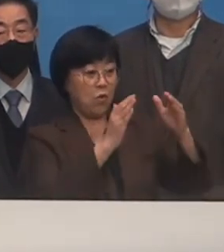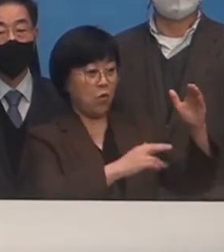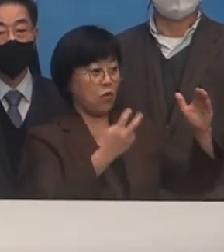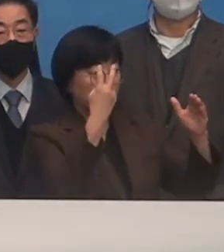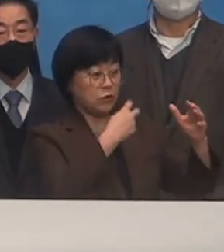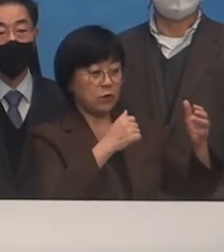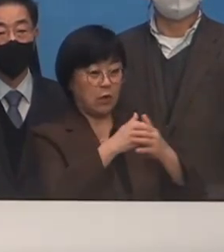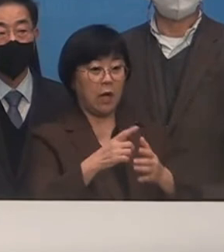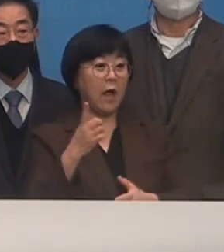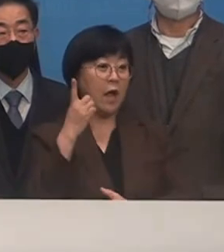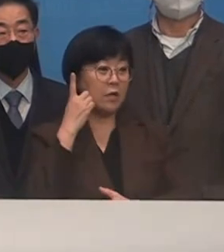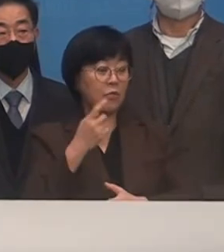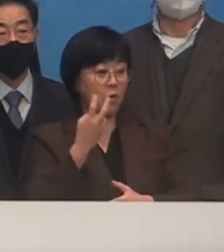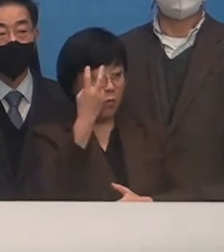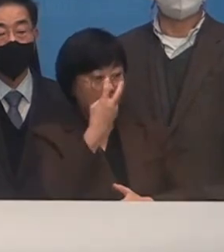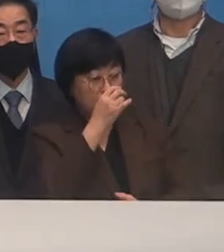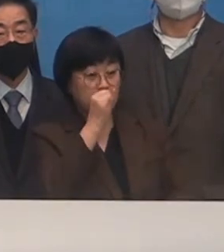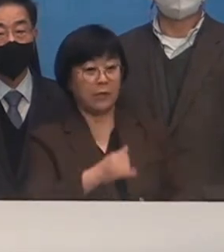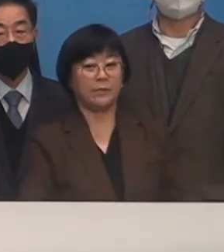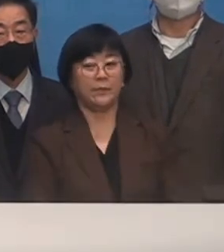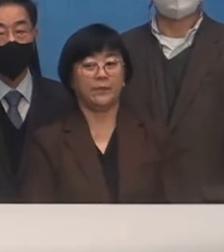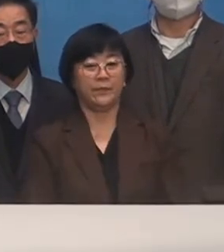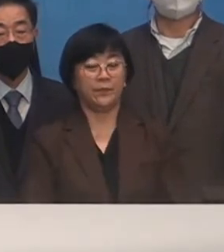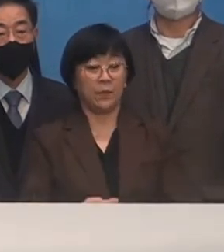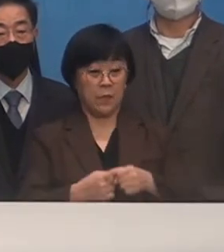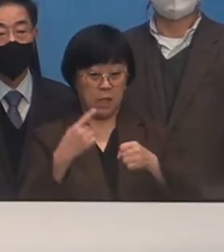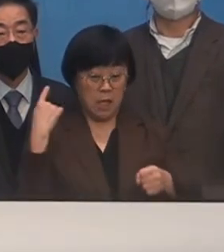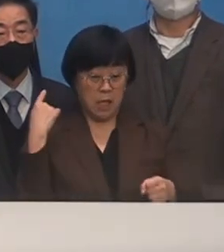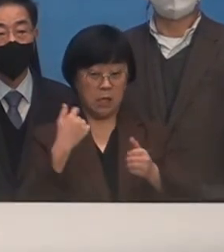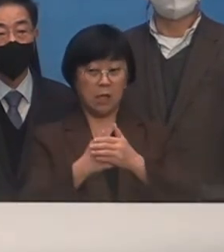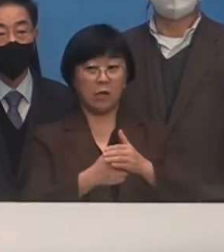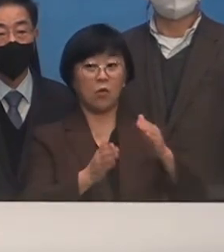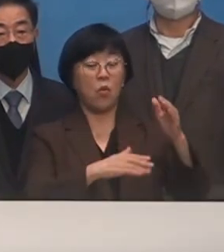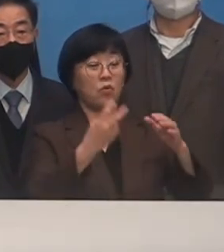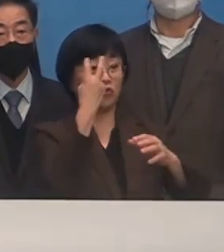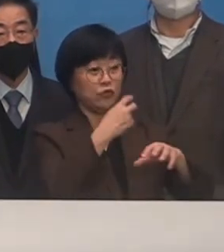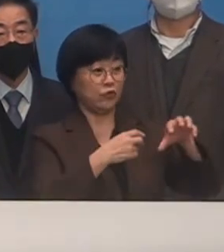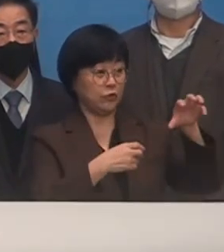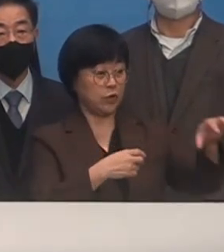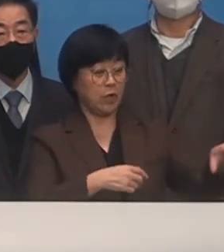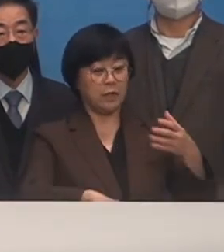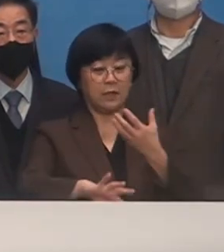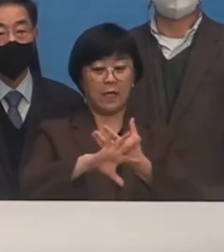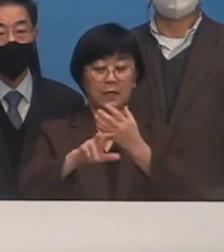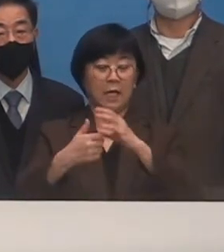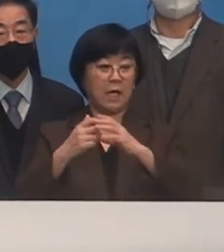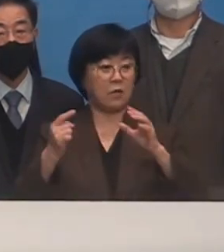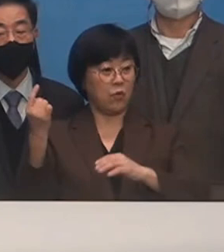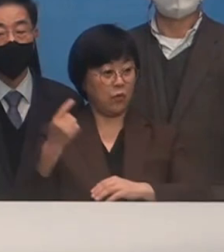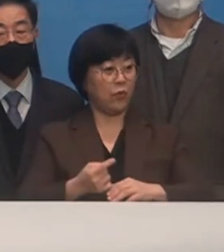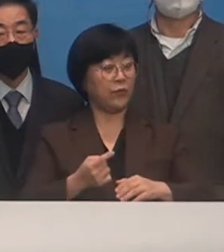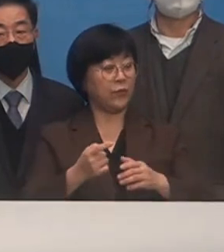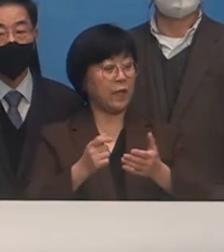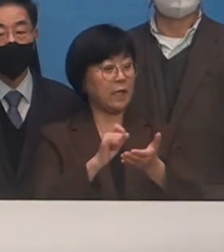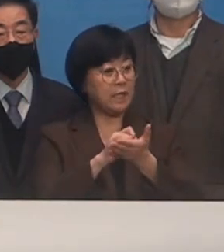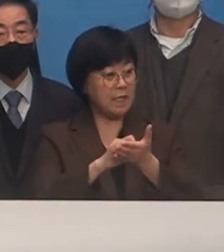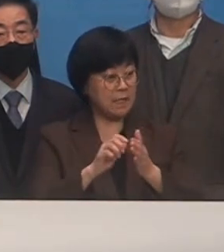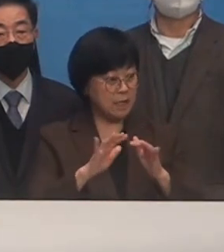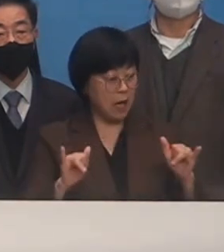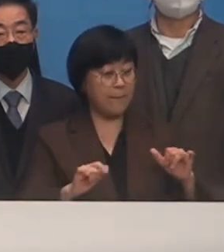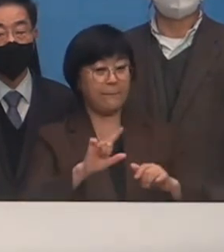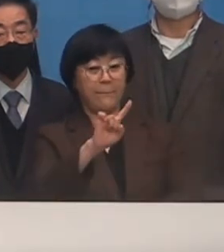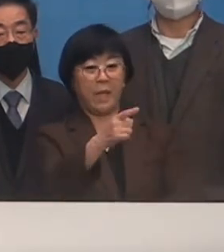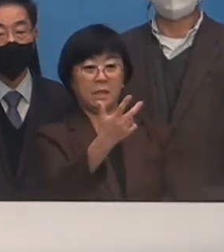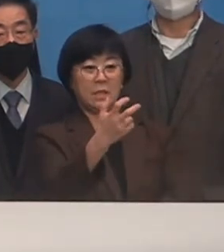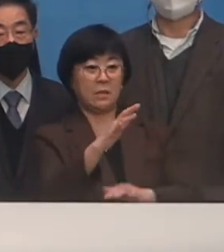무차별적으로 통신 사찰을 했다는 것입니다. 지난해 공수처는 외신 기자를 비롯해 국내외 기자